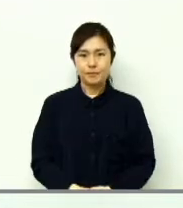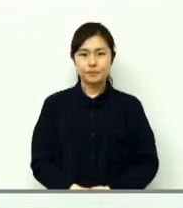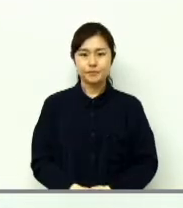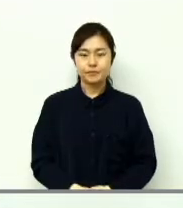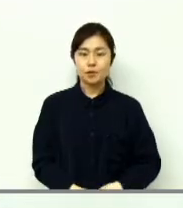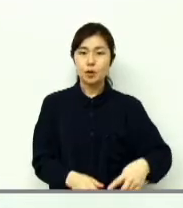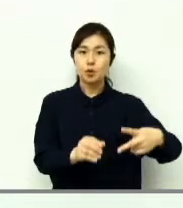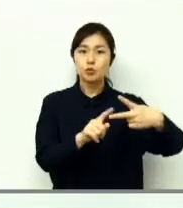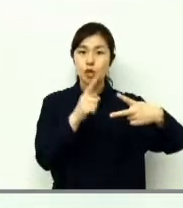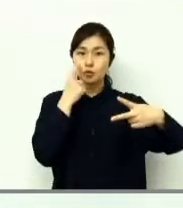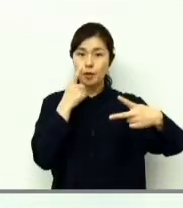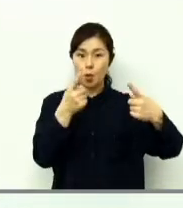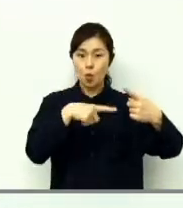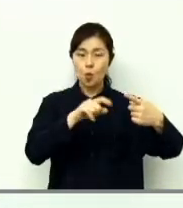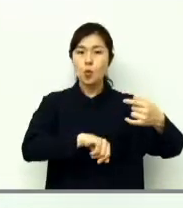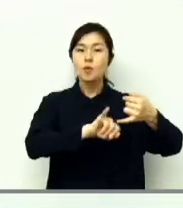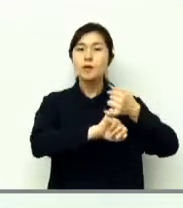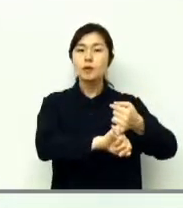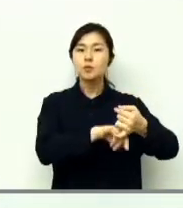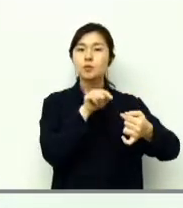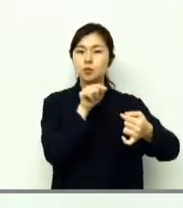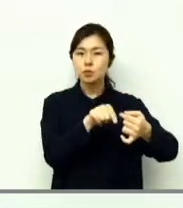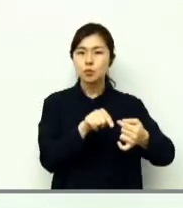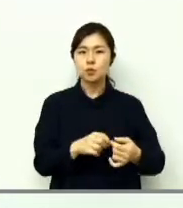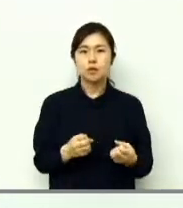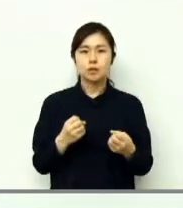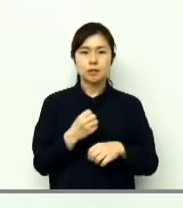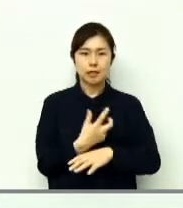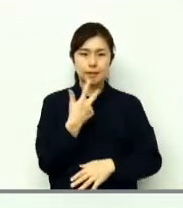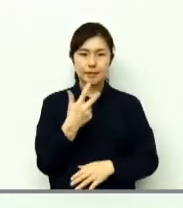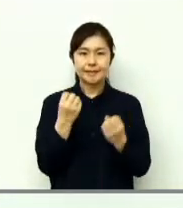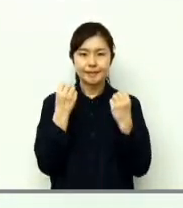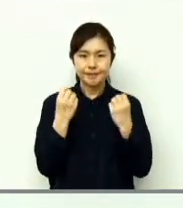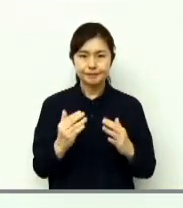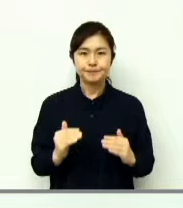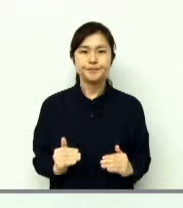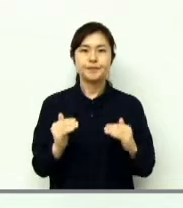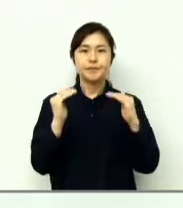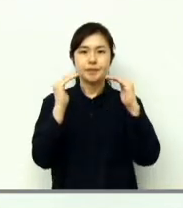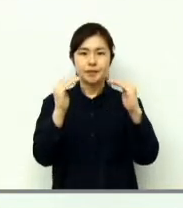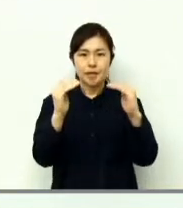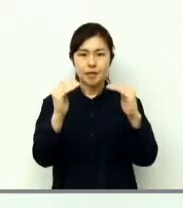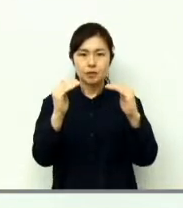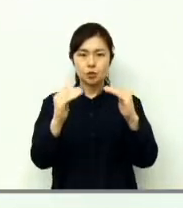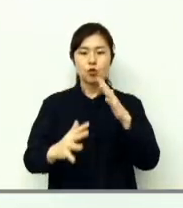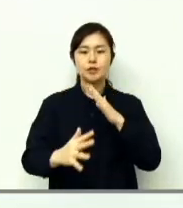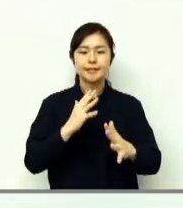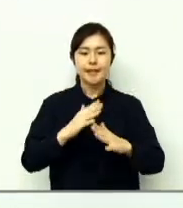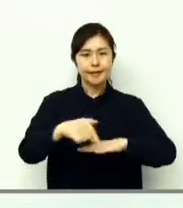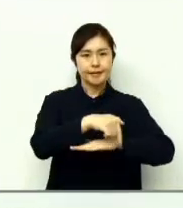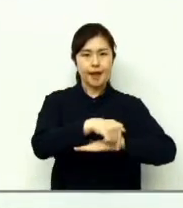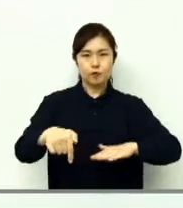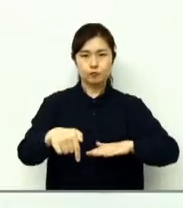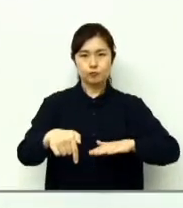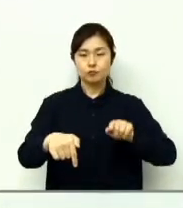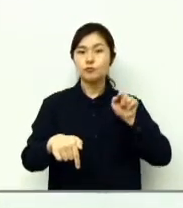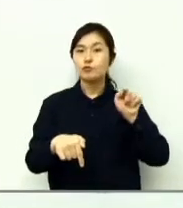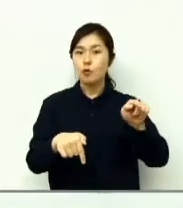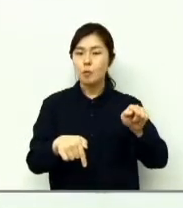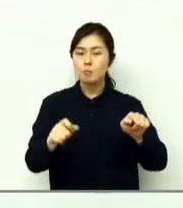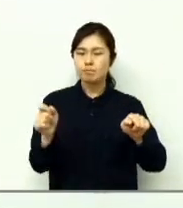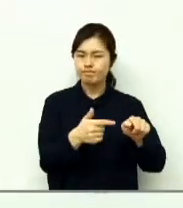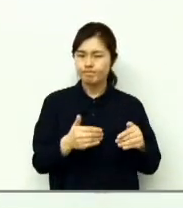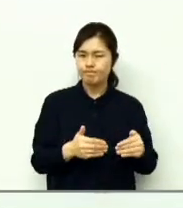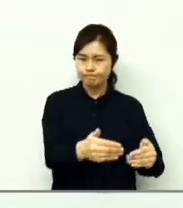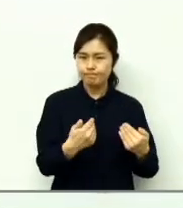として掲げておりました埼玉市新成長戦略を強力に推進し、市民企業から選ばれる都市を実現